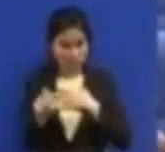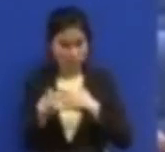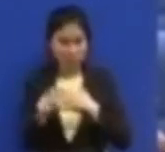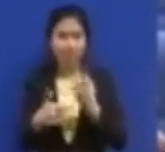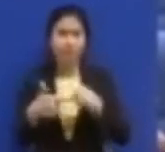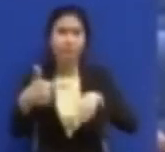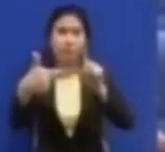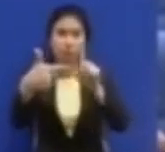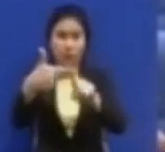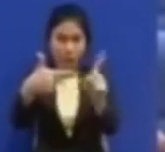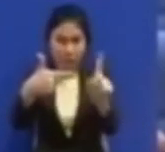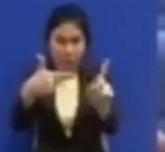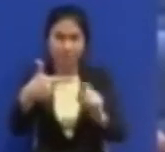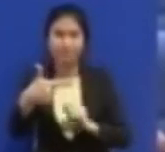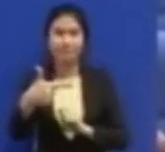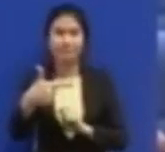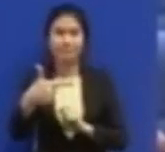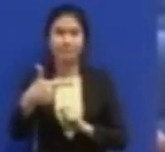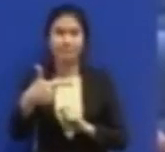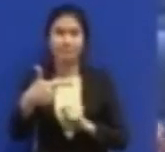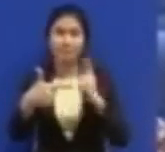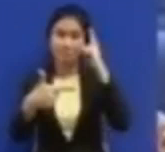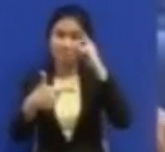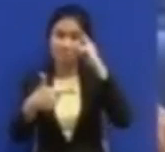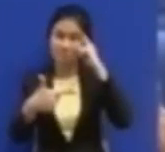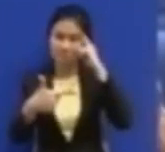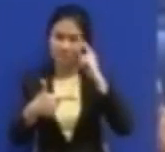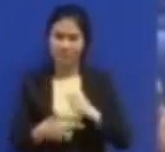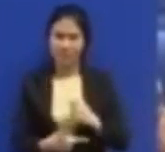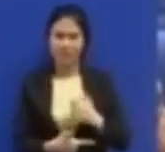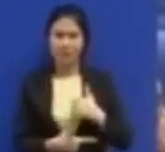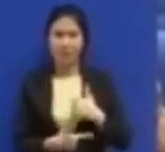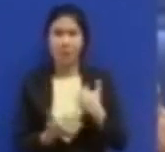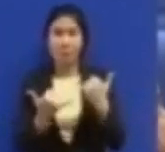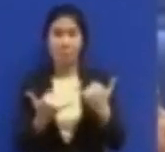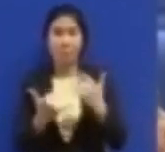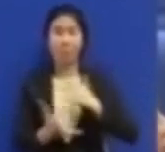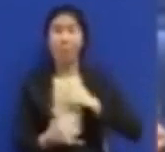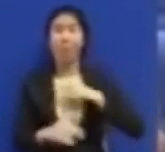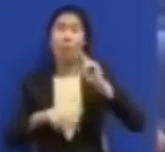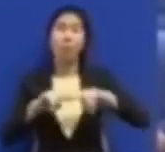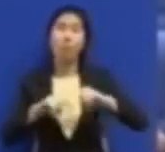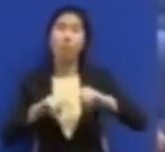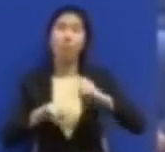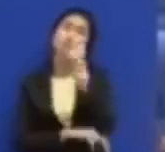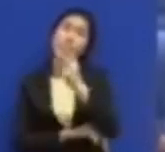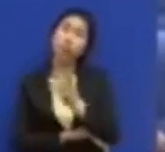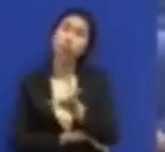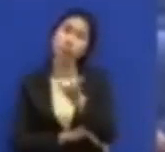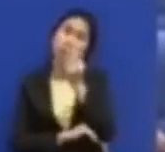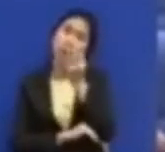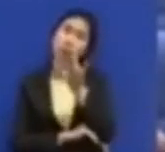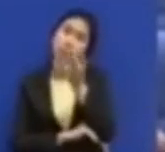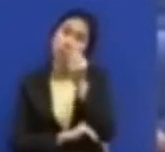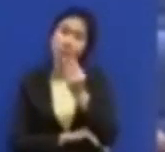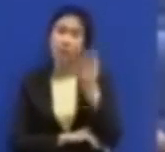องท่านประธานครับเท่าที่ผมนั่งดูเนี่ยยัตติที่เส